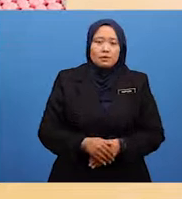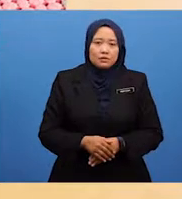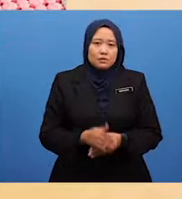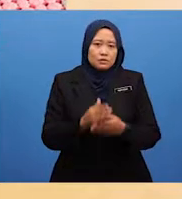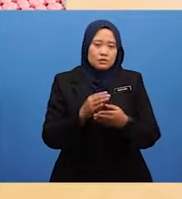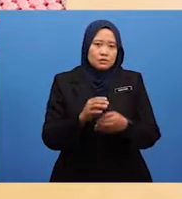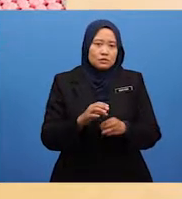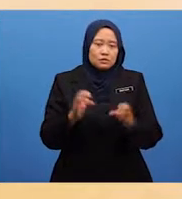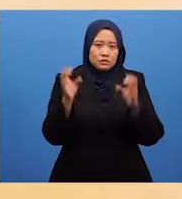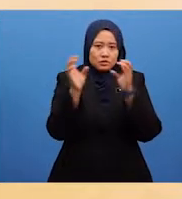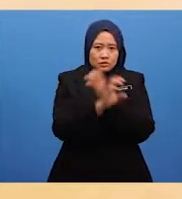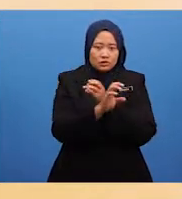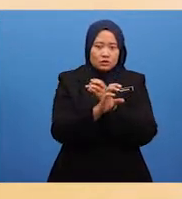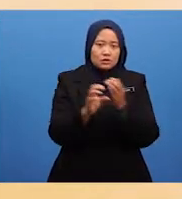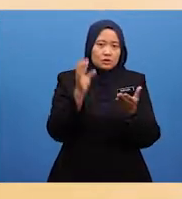Situasi kedua.